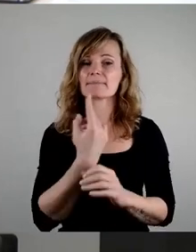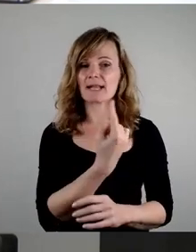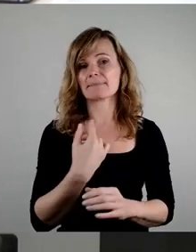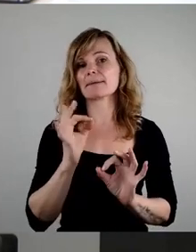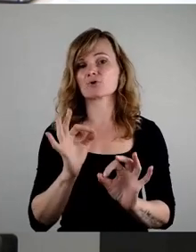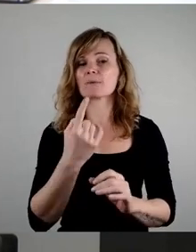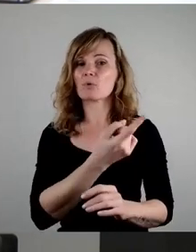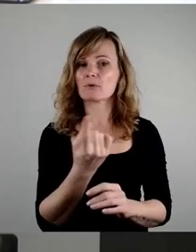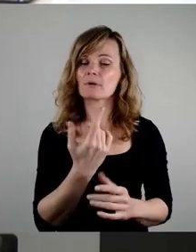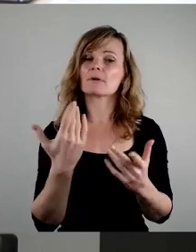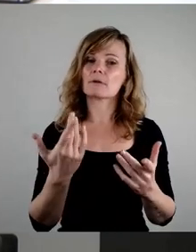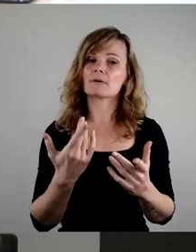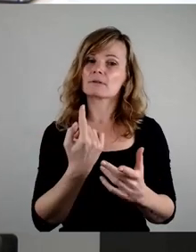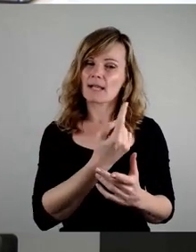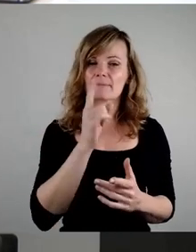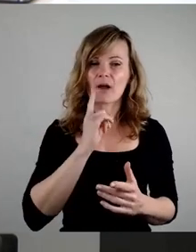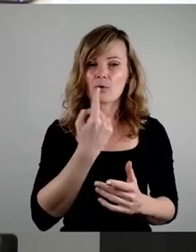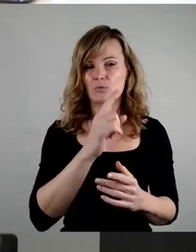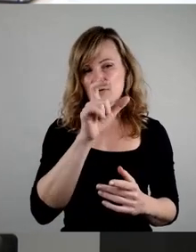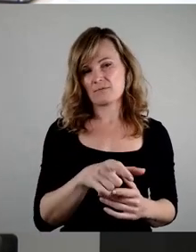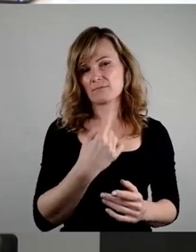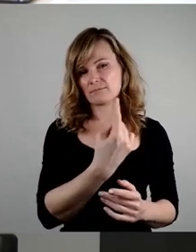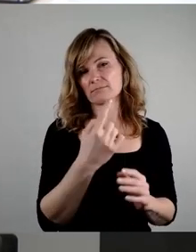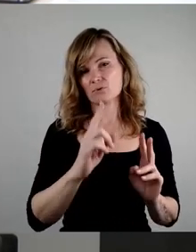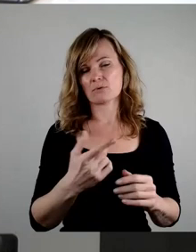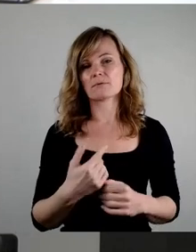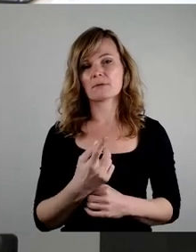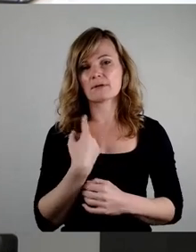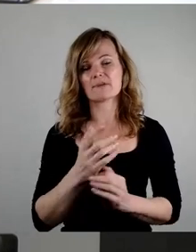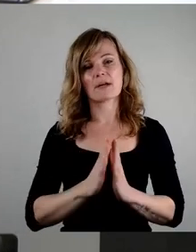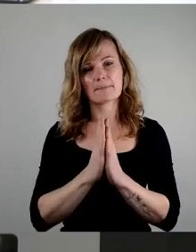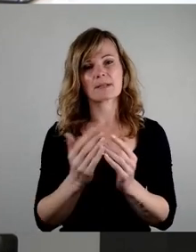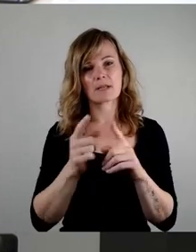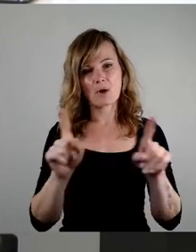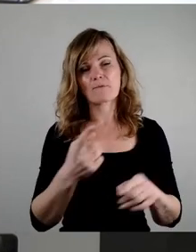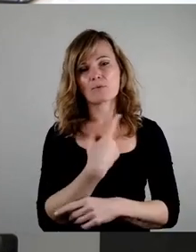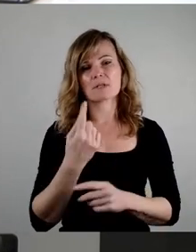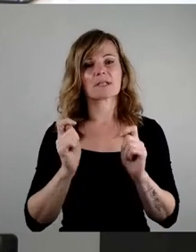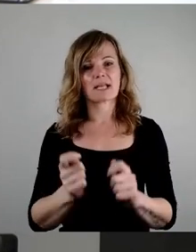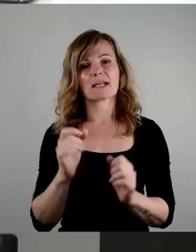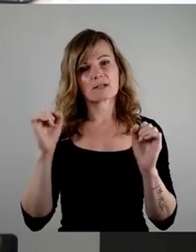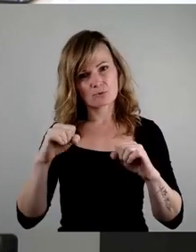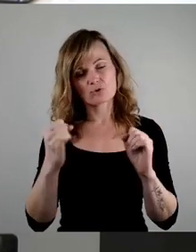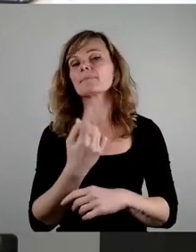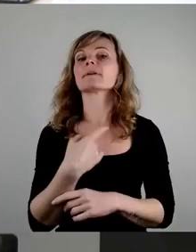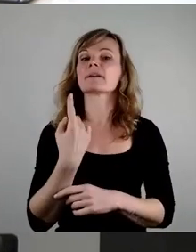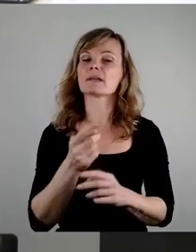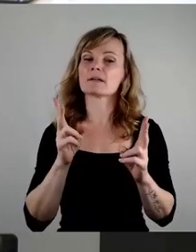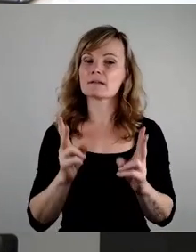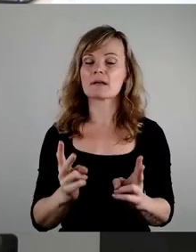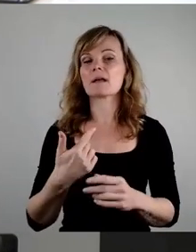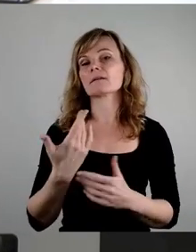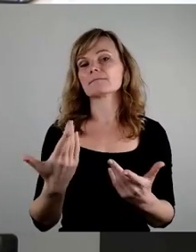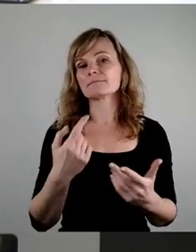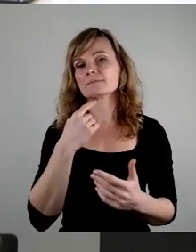ihren Körper sein. Wir bitten Sie, unserem Antrag zuzustimmen, damit wir wirklich den Volksmund